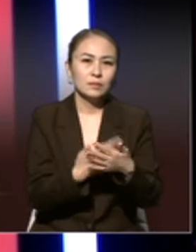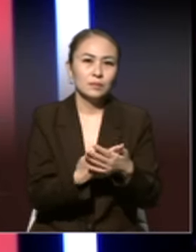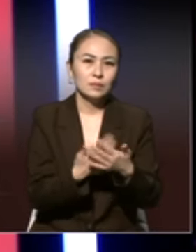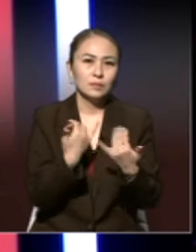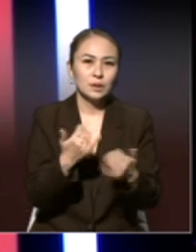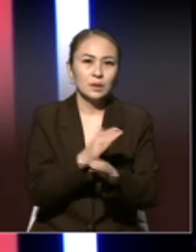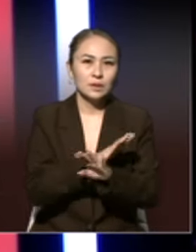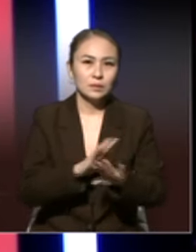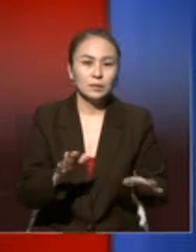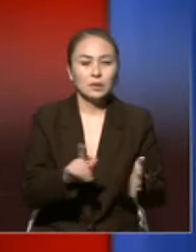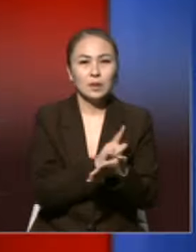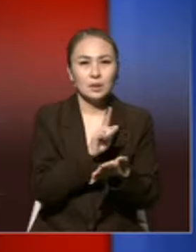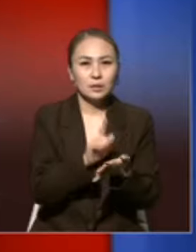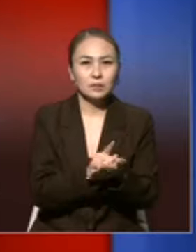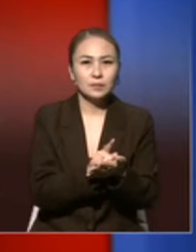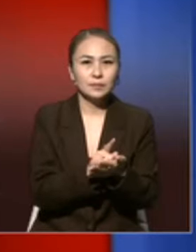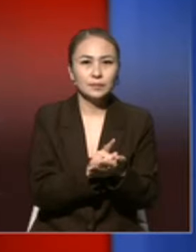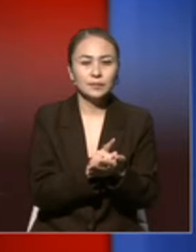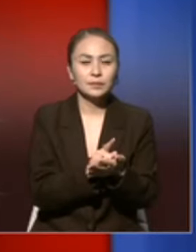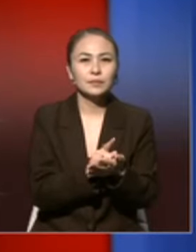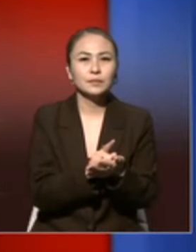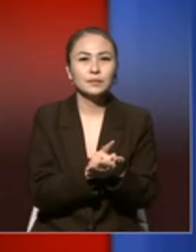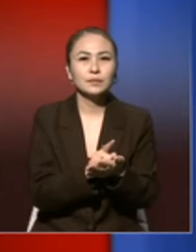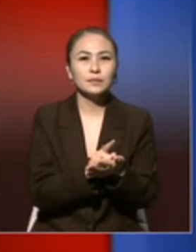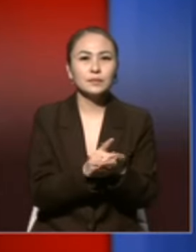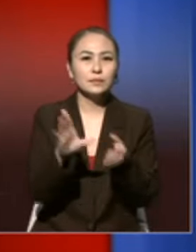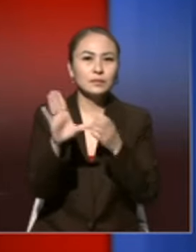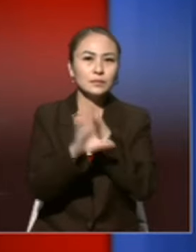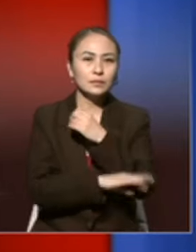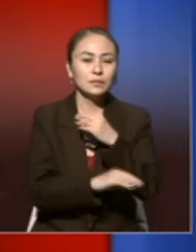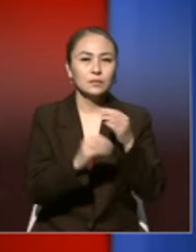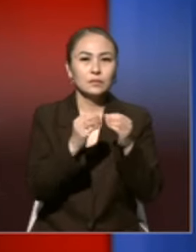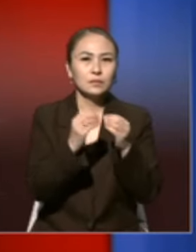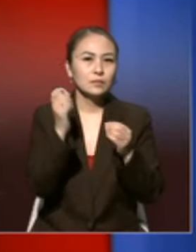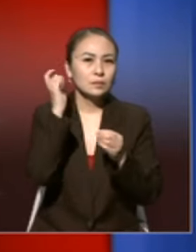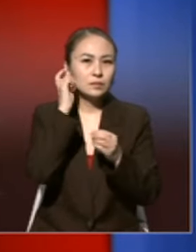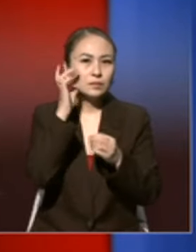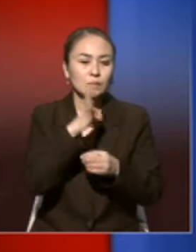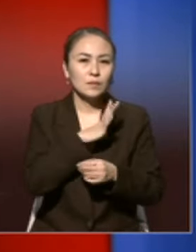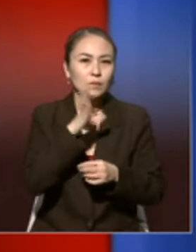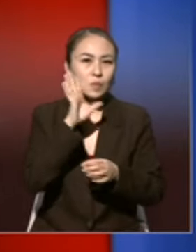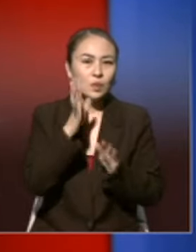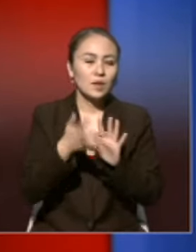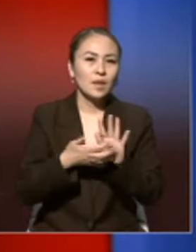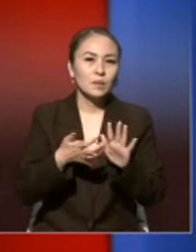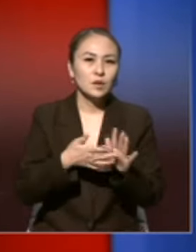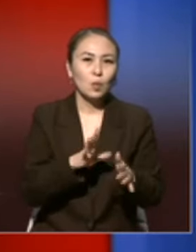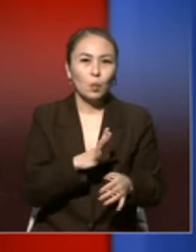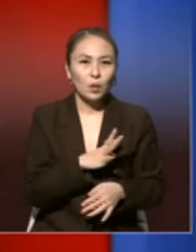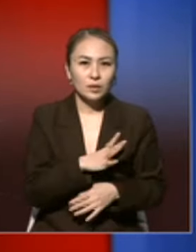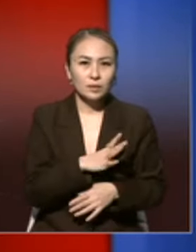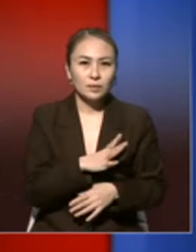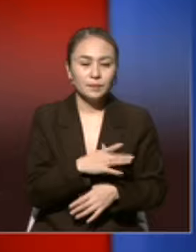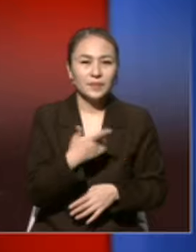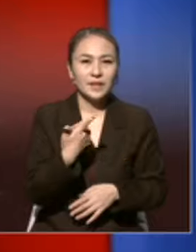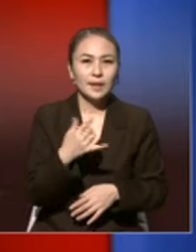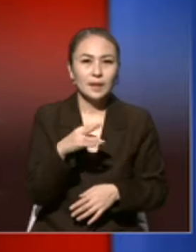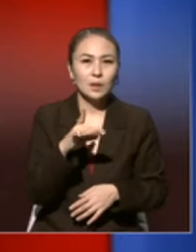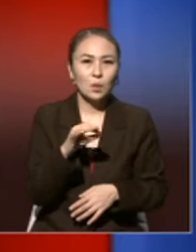ғана емес. Енді әрине мысалға міне осы соңғы 10 жылда біз су тапшылығы болды.